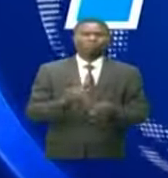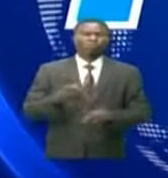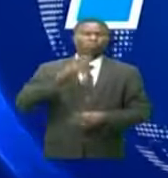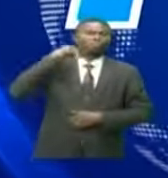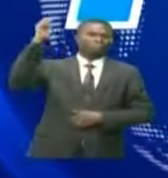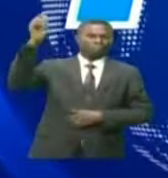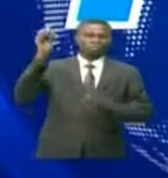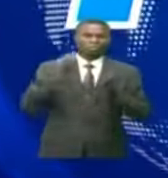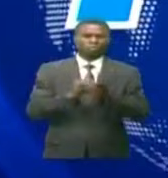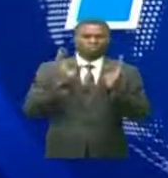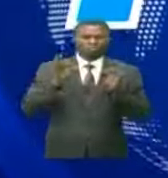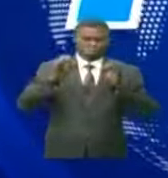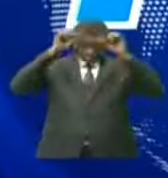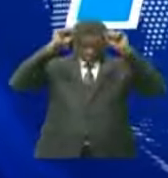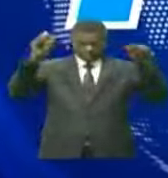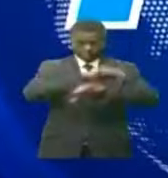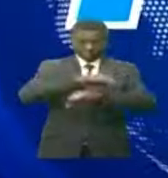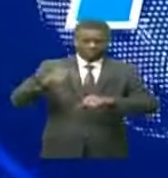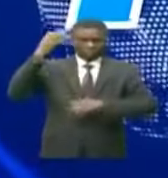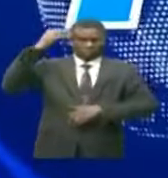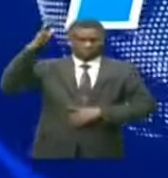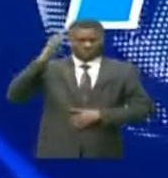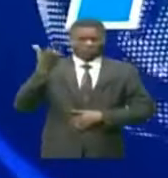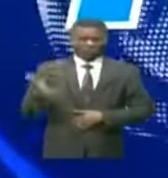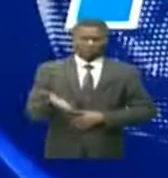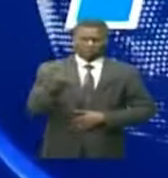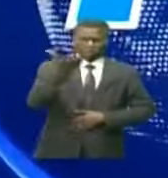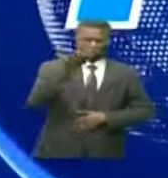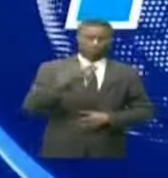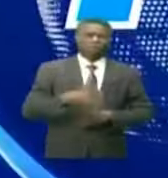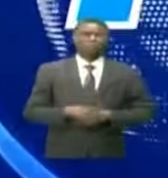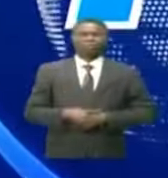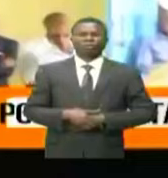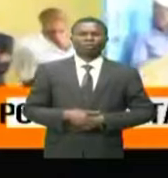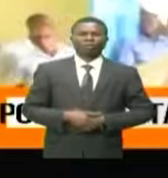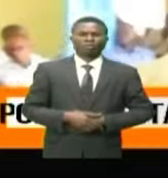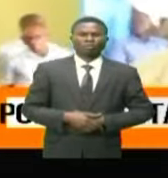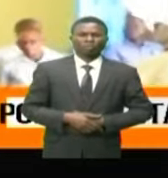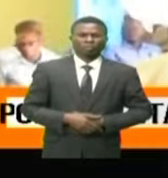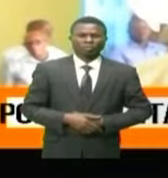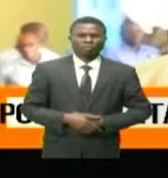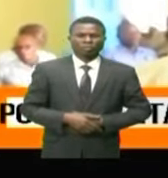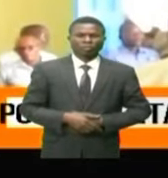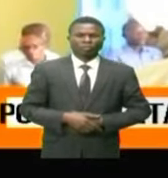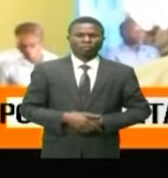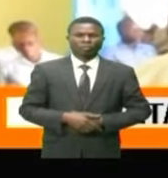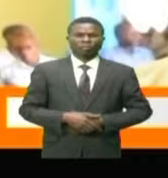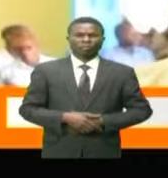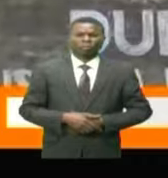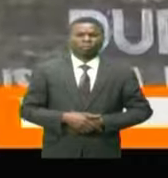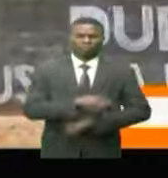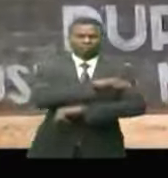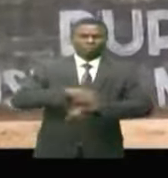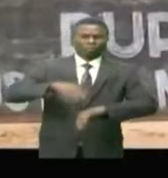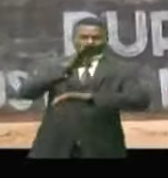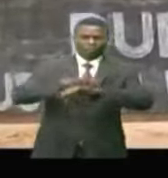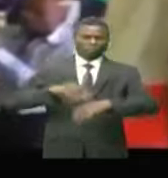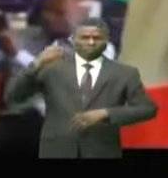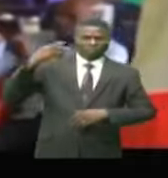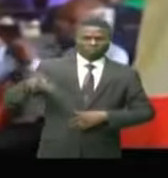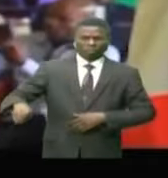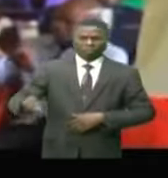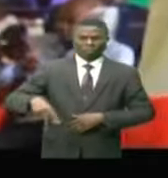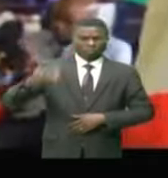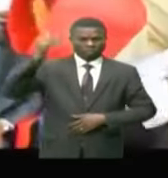du président près la Cour de l'Équateur. Nouveau procureur général près la Cour d'appel de l'Équateur,